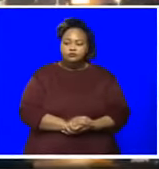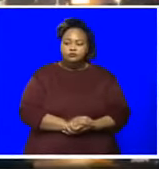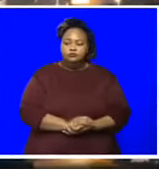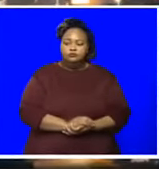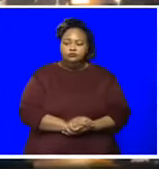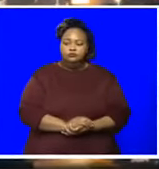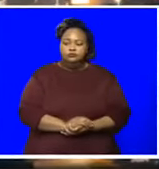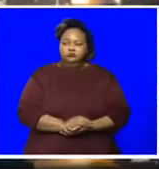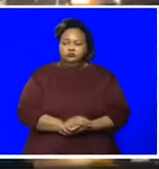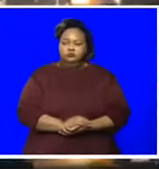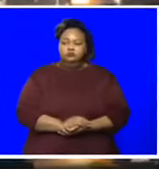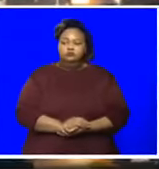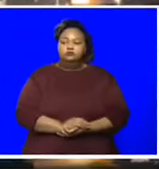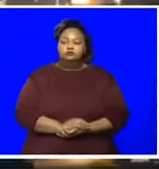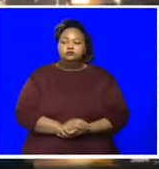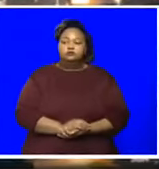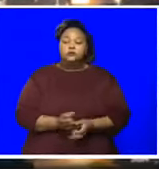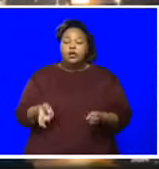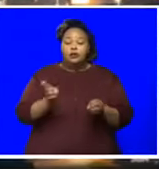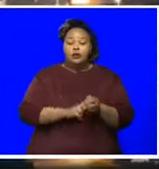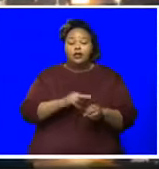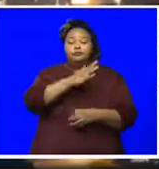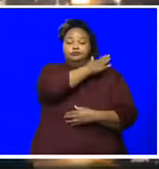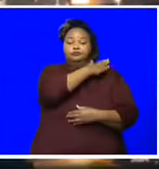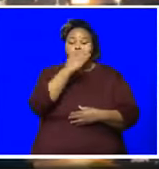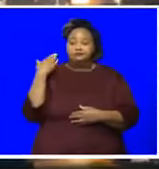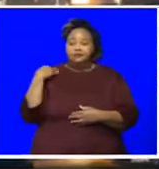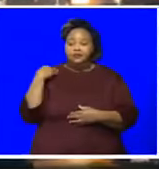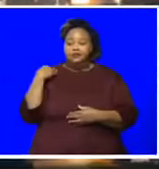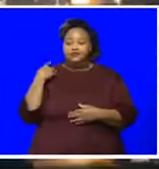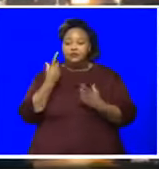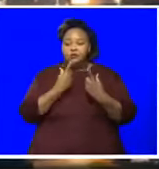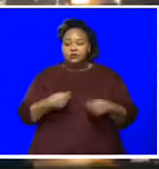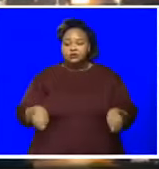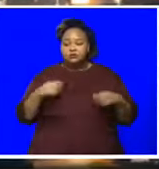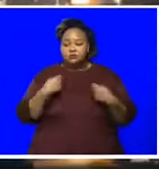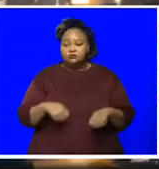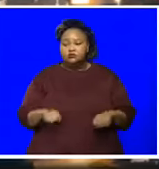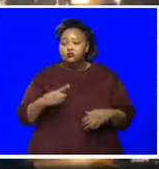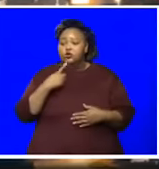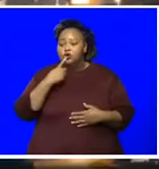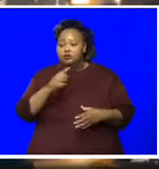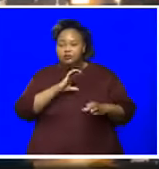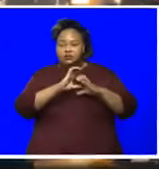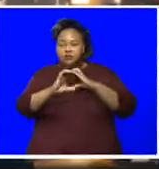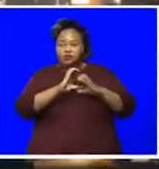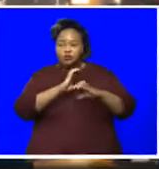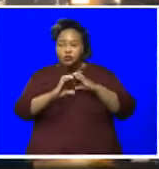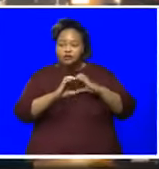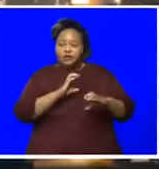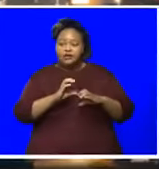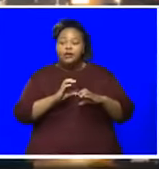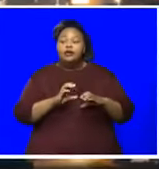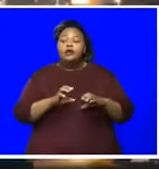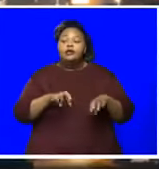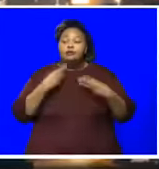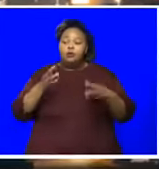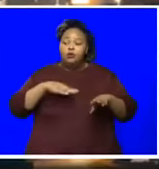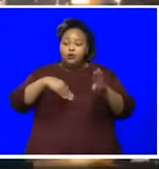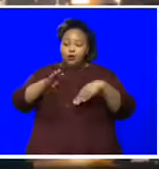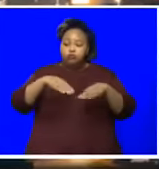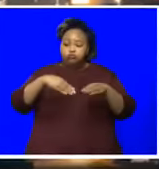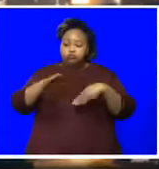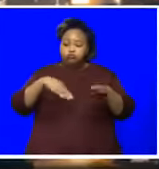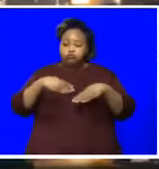Ngakulokunye induna yetemidlalo Harris Bulunga ivetile ukuthi basakhulumisana nabo labaphethe ibhola kuleli kuthi